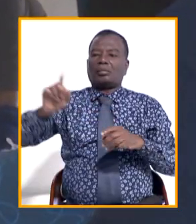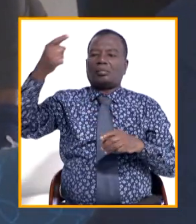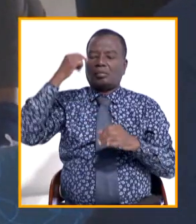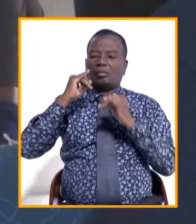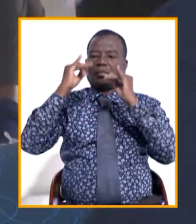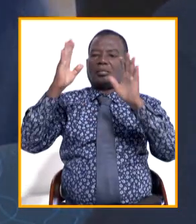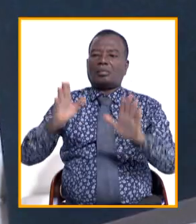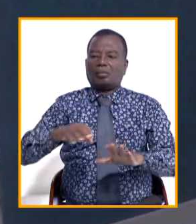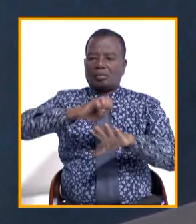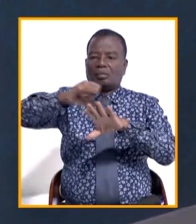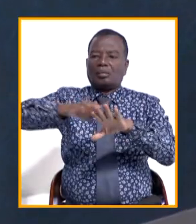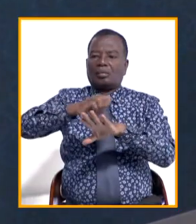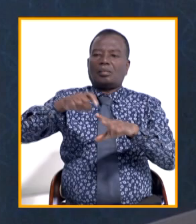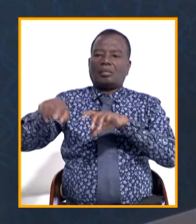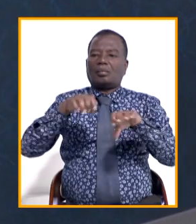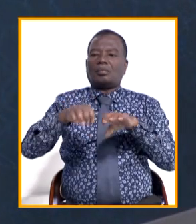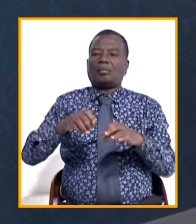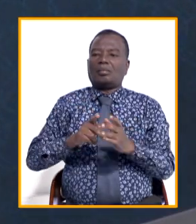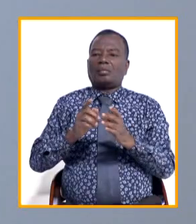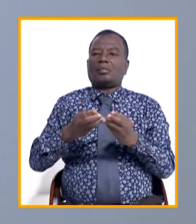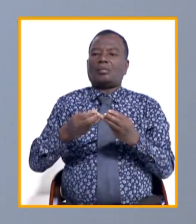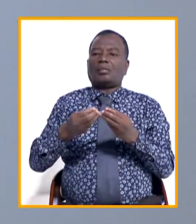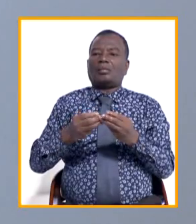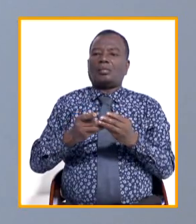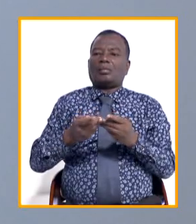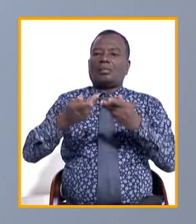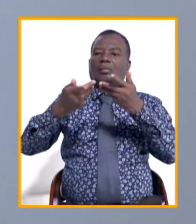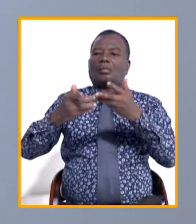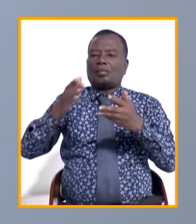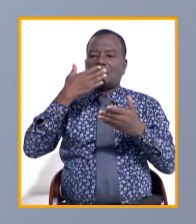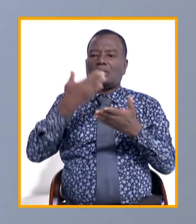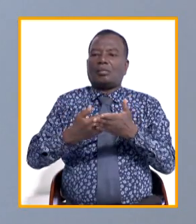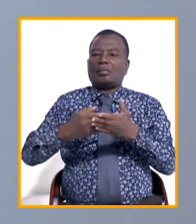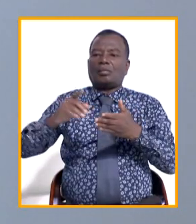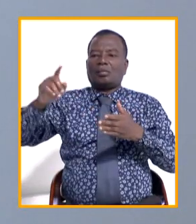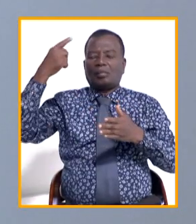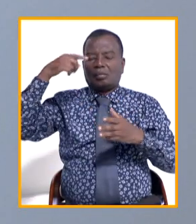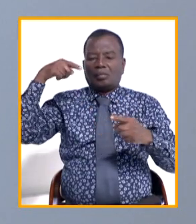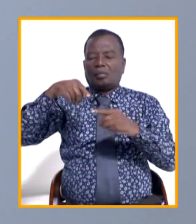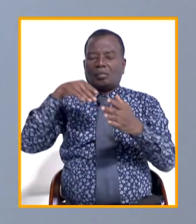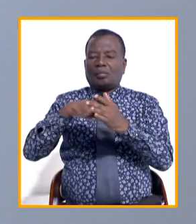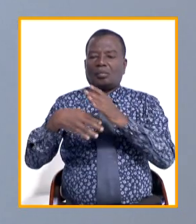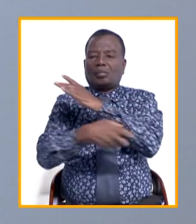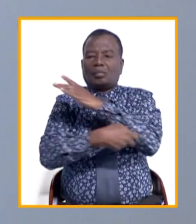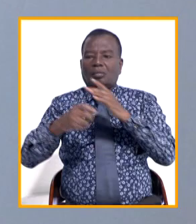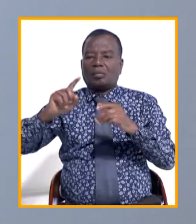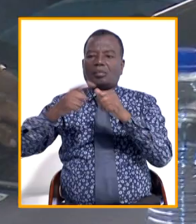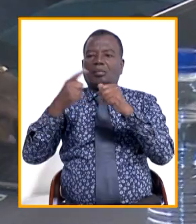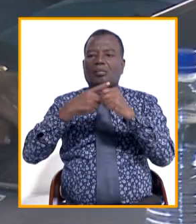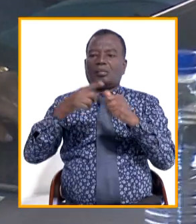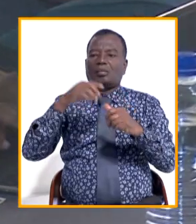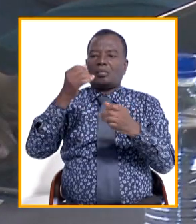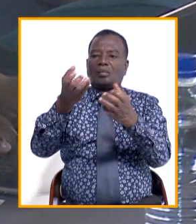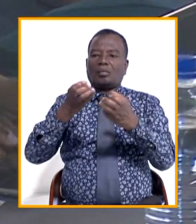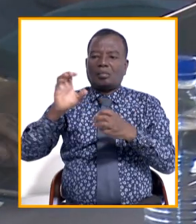gouvernement ivoirien s'est engagé à faire de la promotion de la bonne gouvernance et de la lutte contre la corruption une priorité.